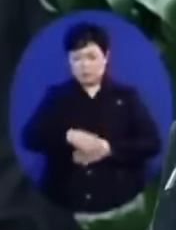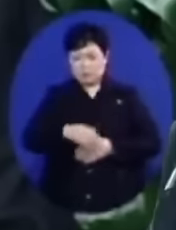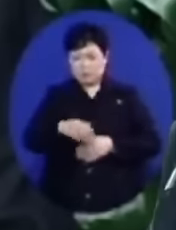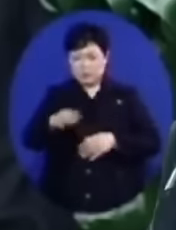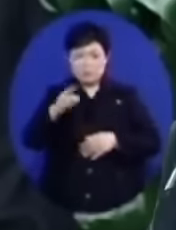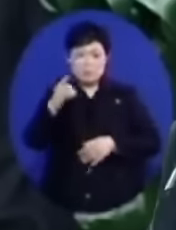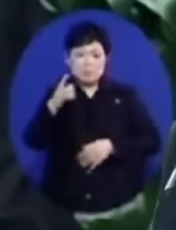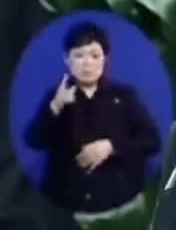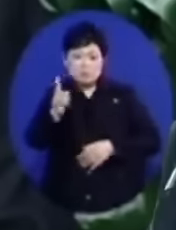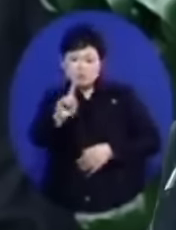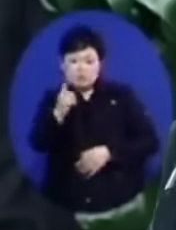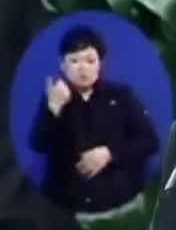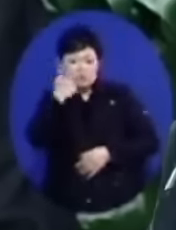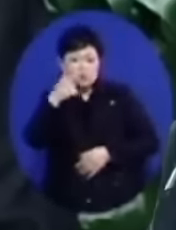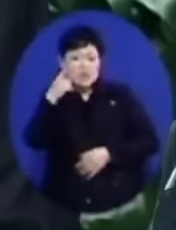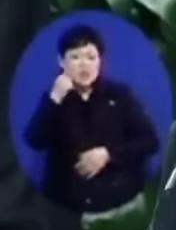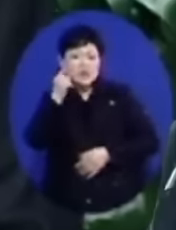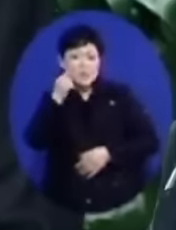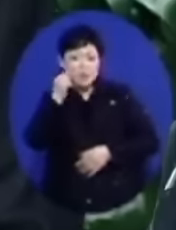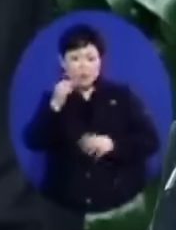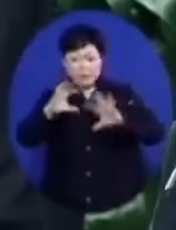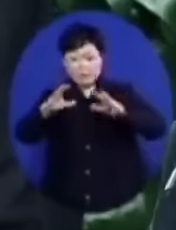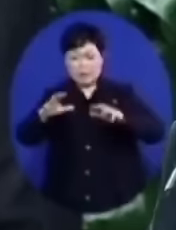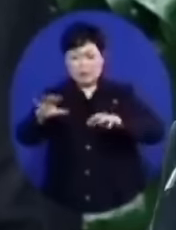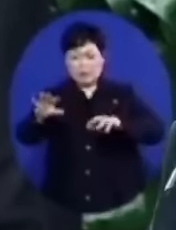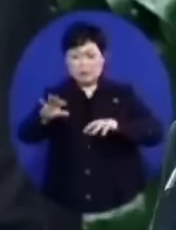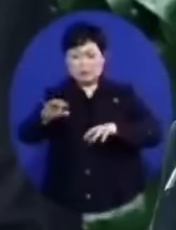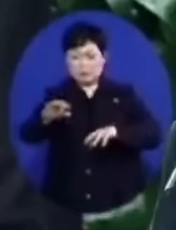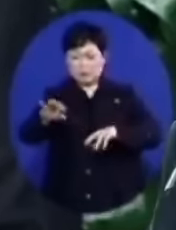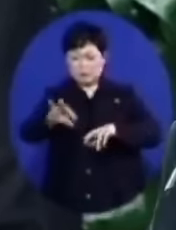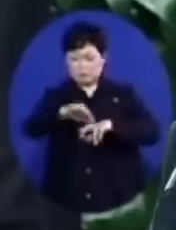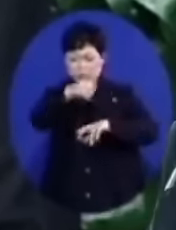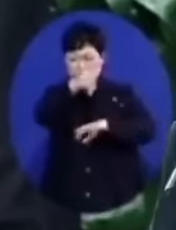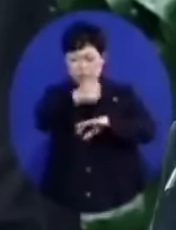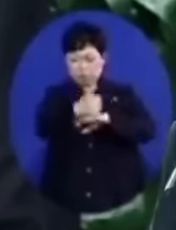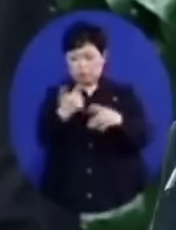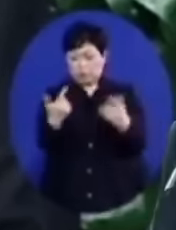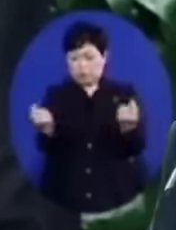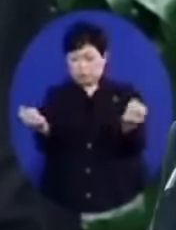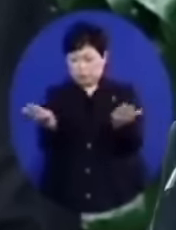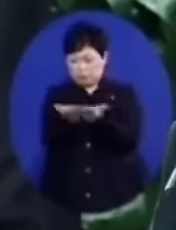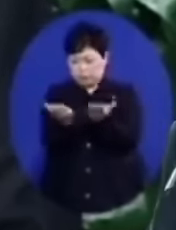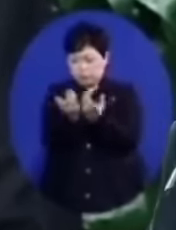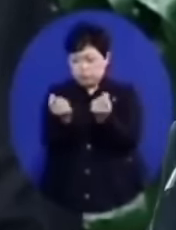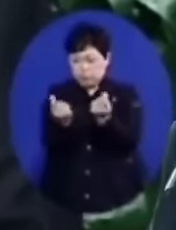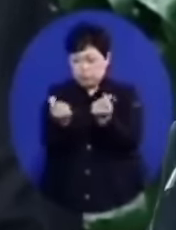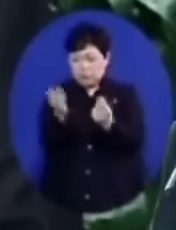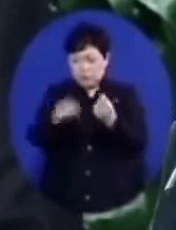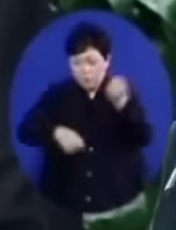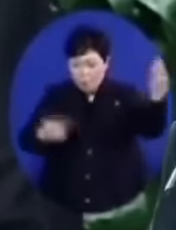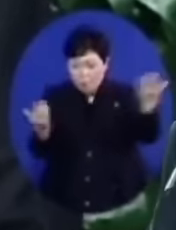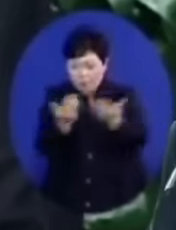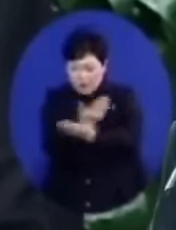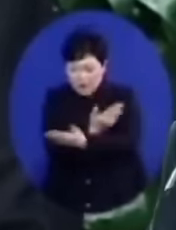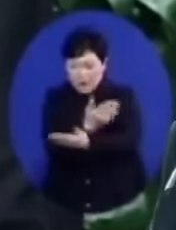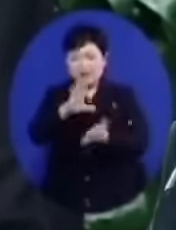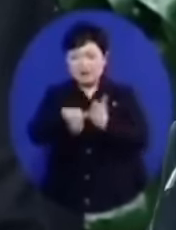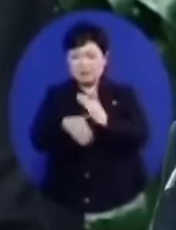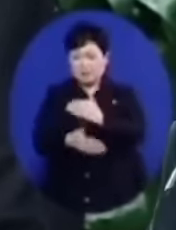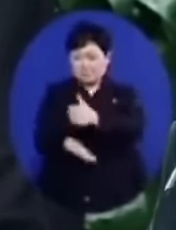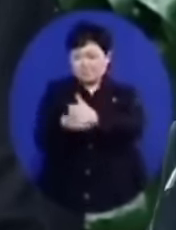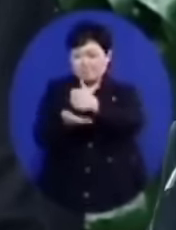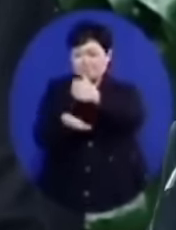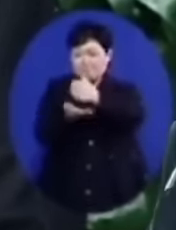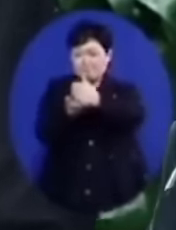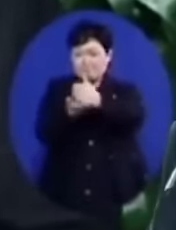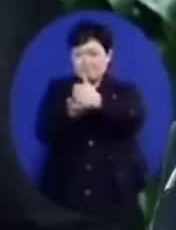같은 정도로 좋은 경험을 받는 사람인데 회개한단 말입니다. 그러니까 존경심이 생기지 않습니까?